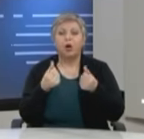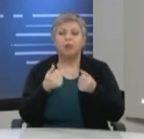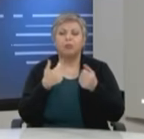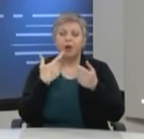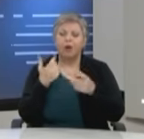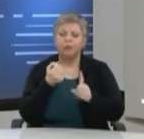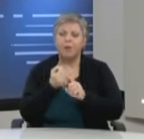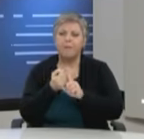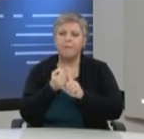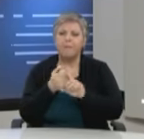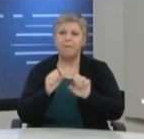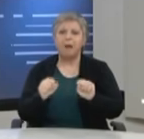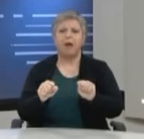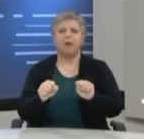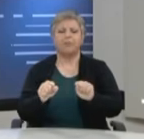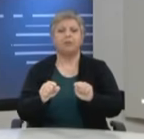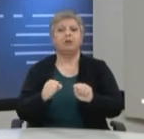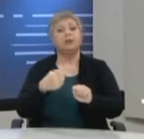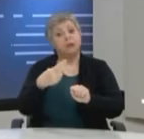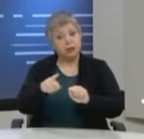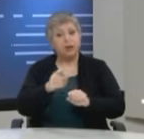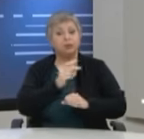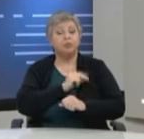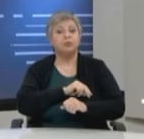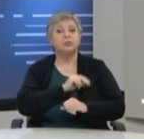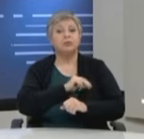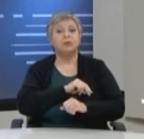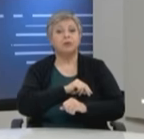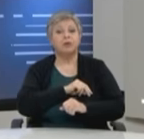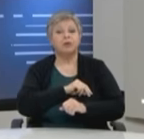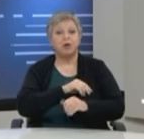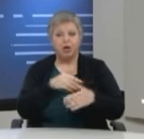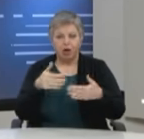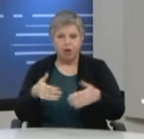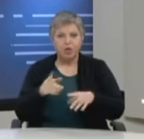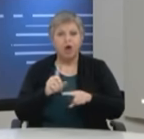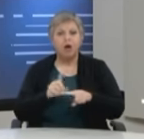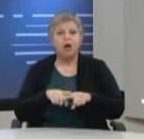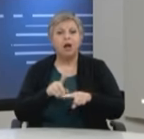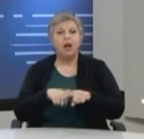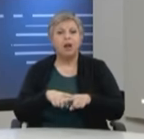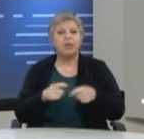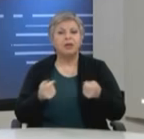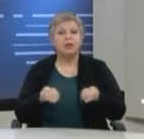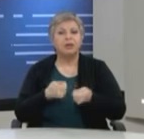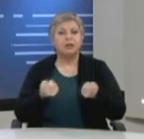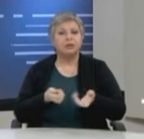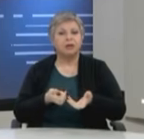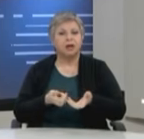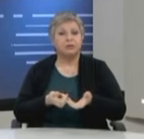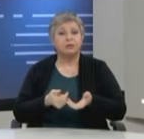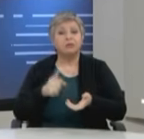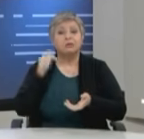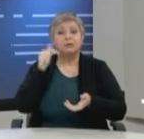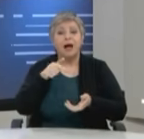Υπερασπίστηκαν τα δικά τους συμφέροντα. Εσείς είναι το ερώτημα τι κάνατε. Αυτοί απέκρουσαν τον όρο